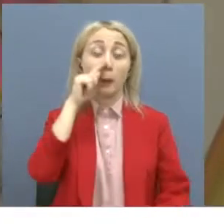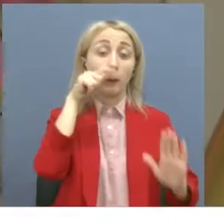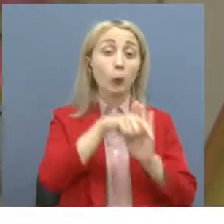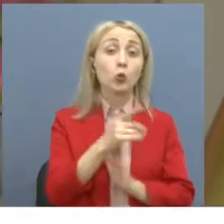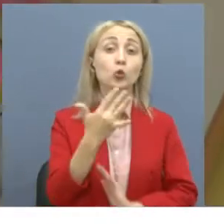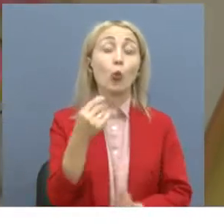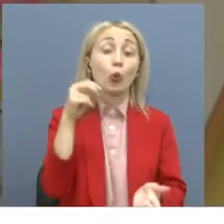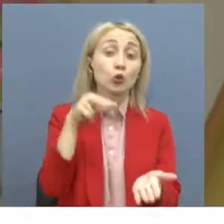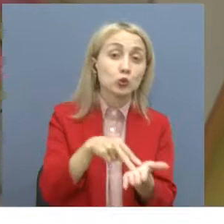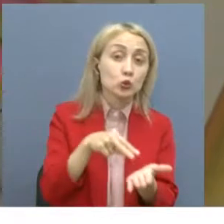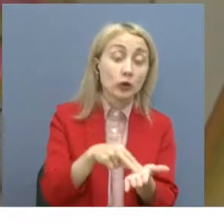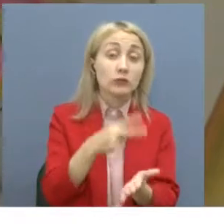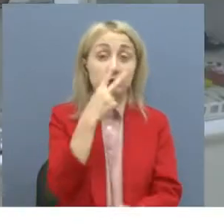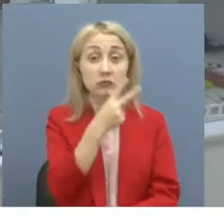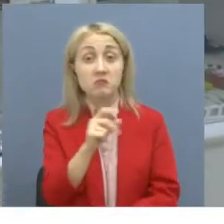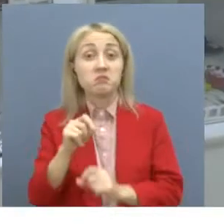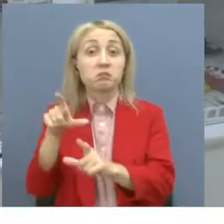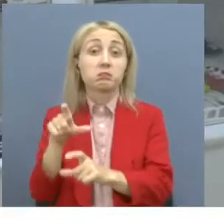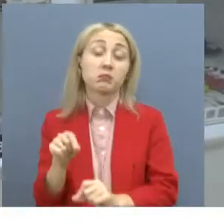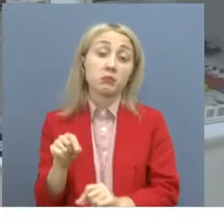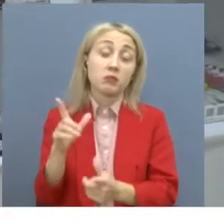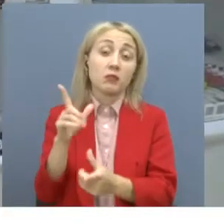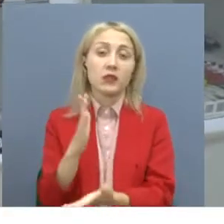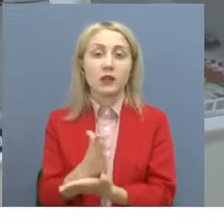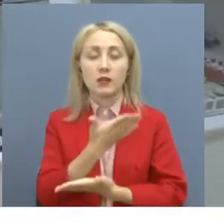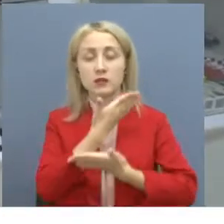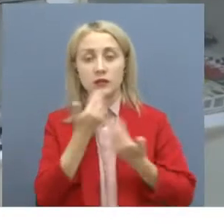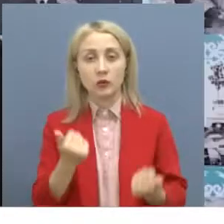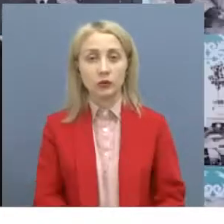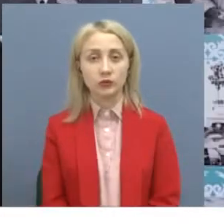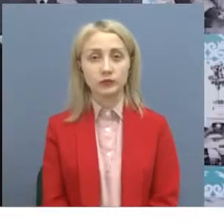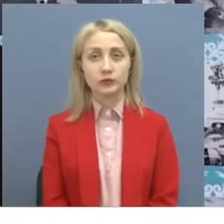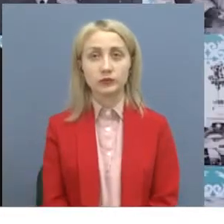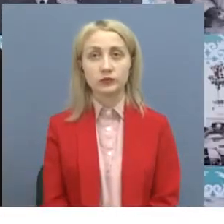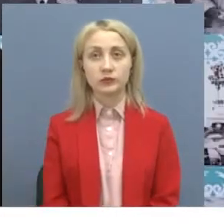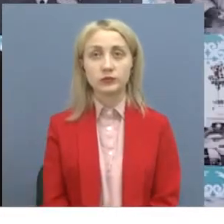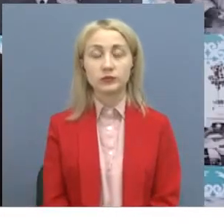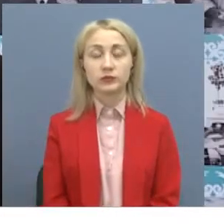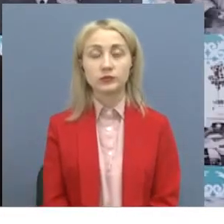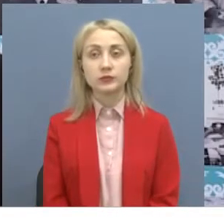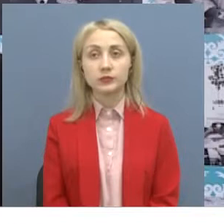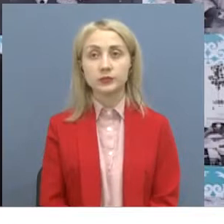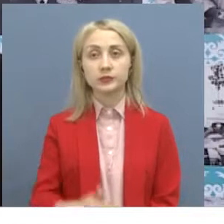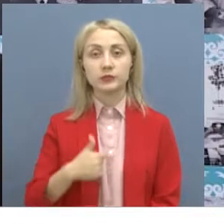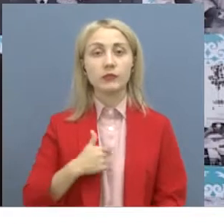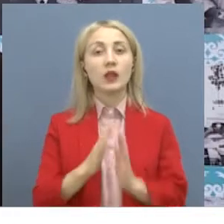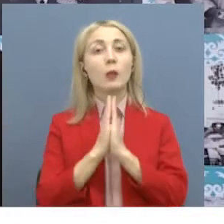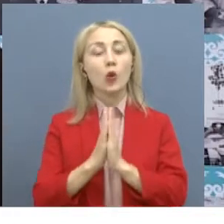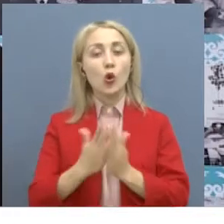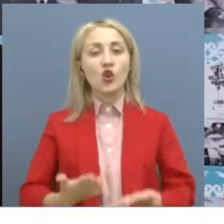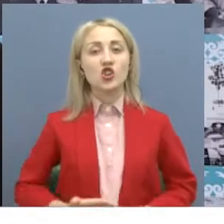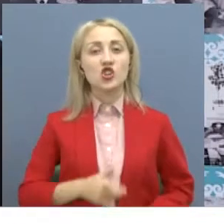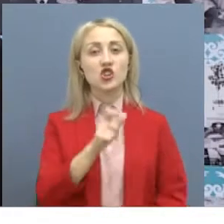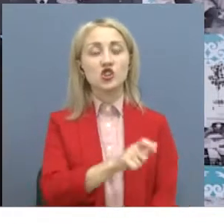өзге талаптардың сақталмауына куә болсаңыз, дәрі кезетте шағым қалдыра аласыз. Просьба жителям города Кокшетау.